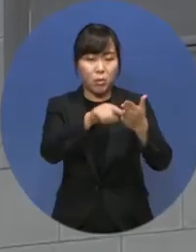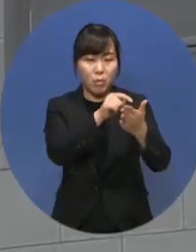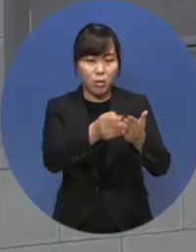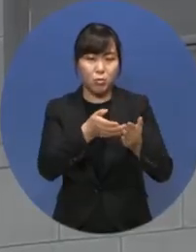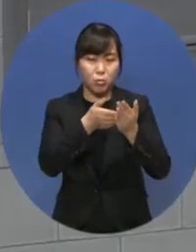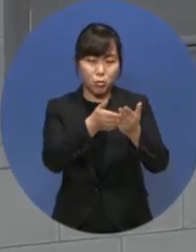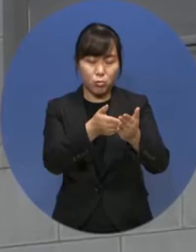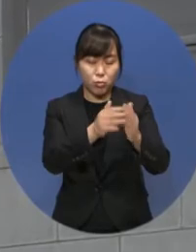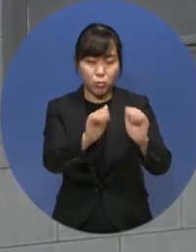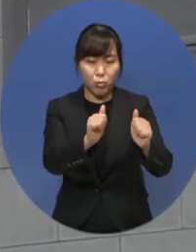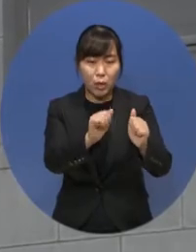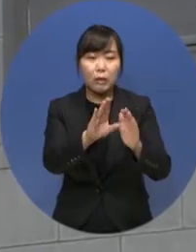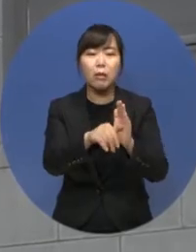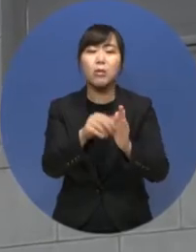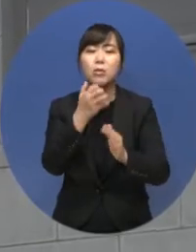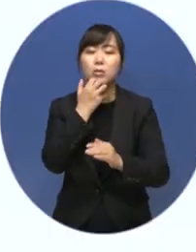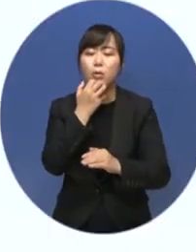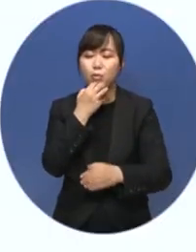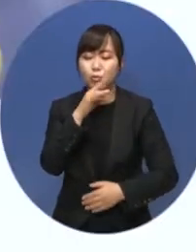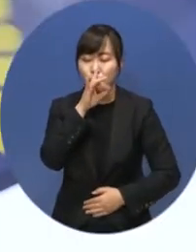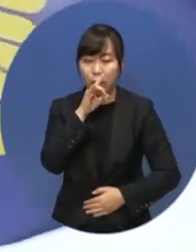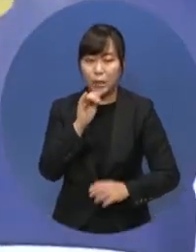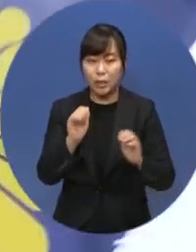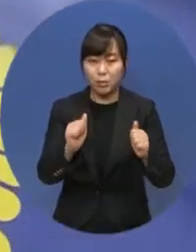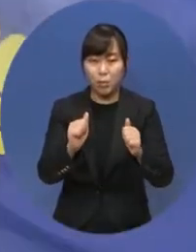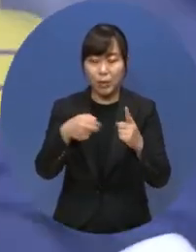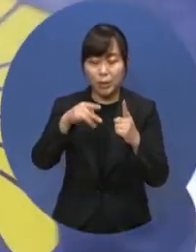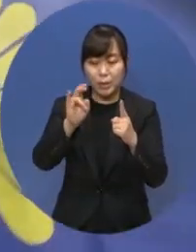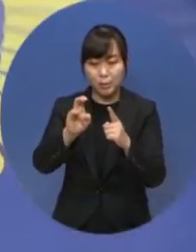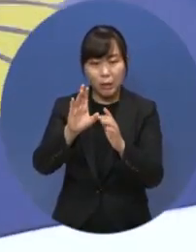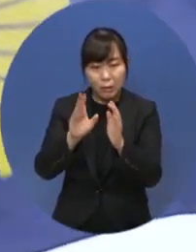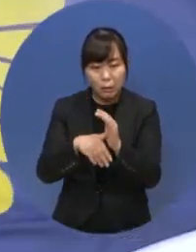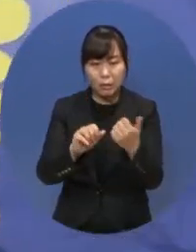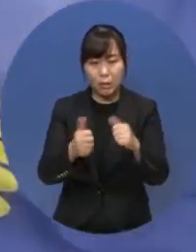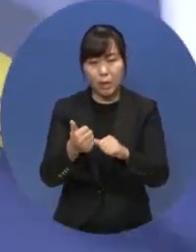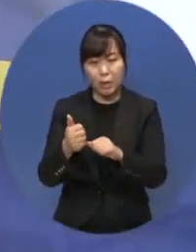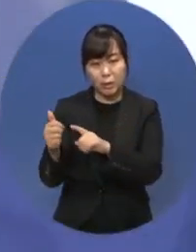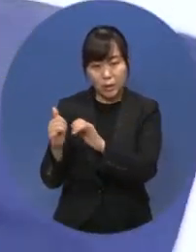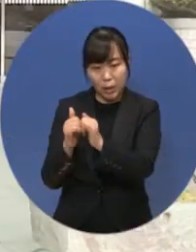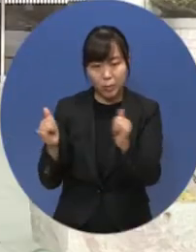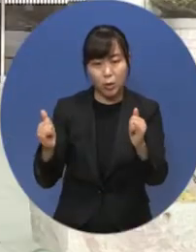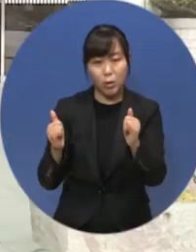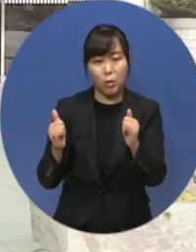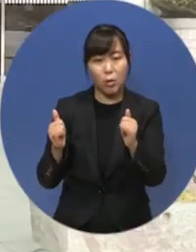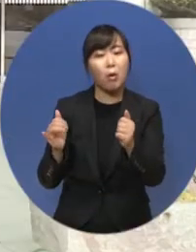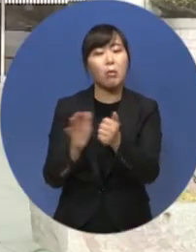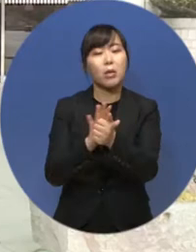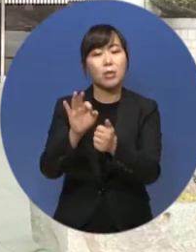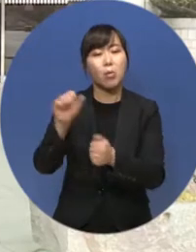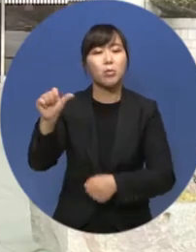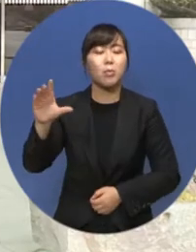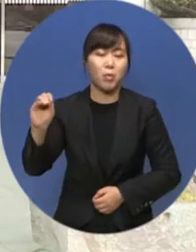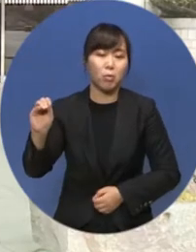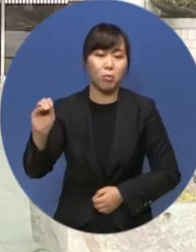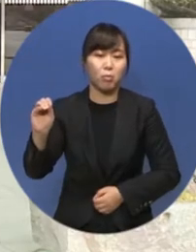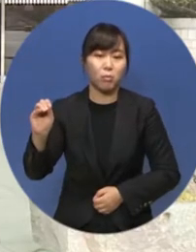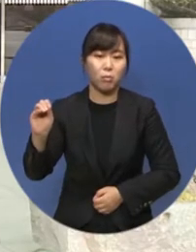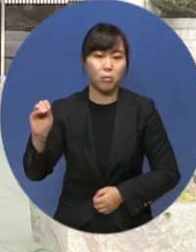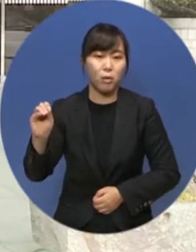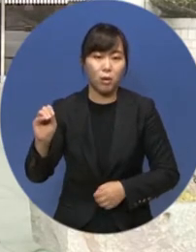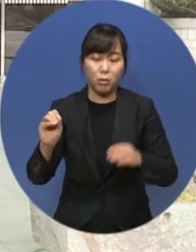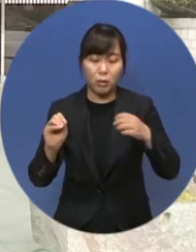청구 소송에서 서울중앙지법 1심 재판부는 사망한 A씨에게 위자료 5천만 원을,